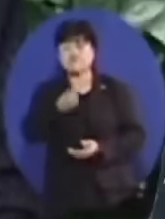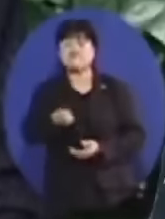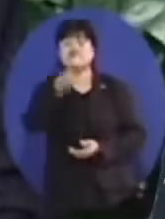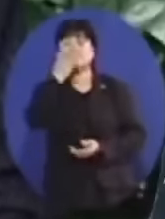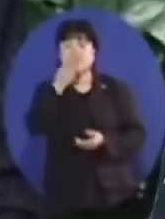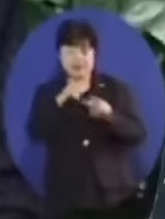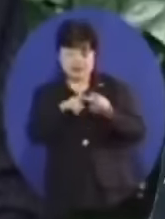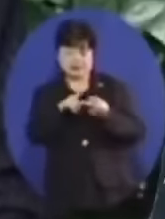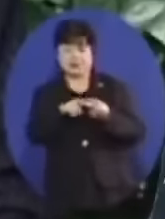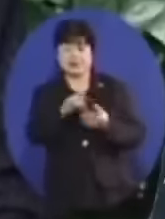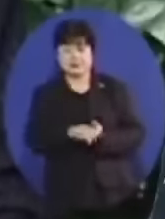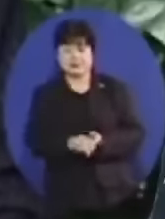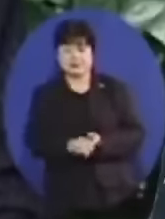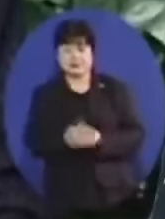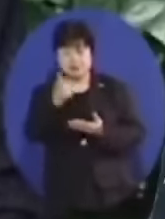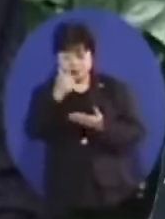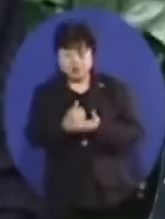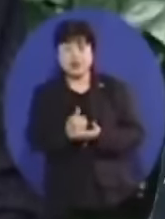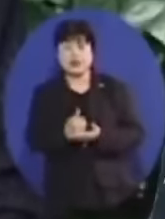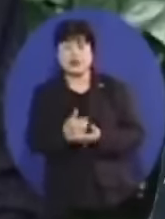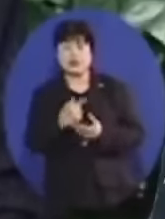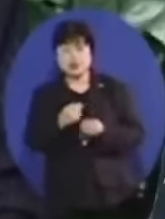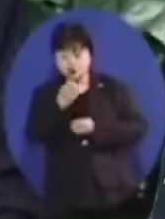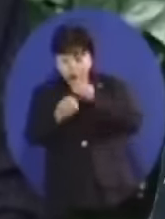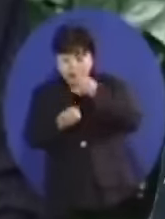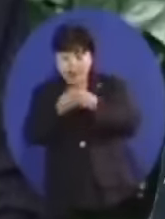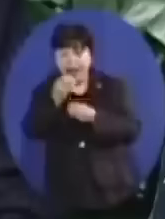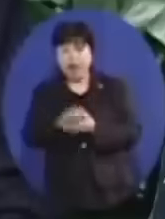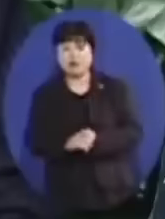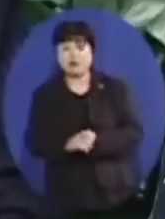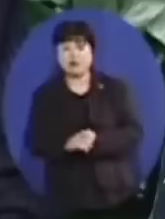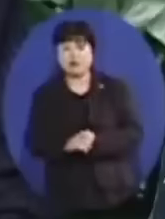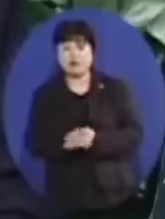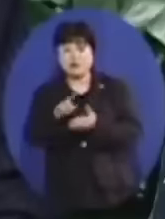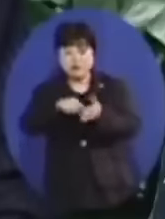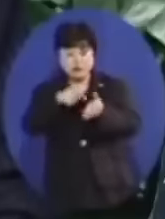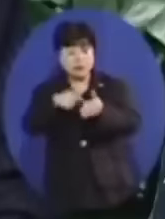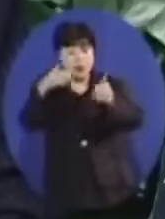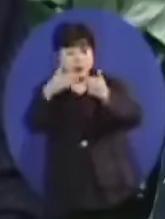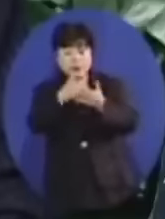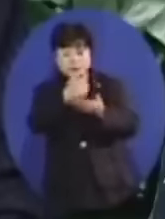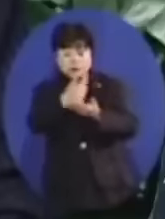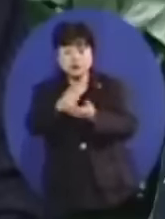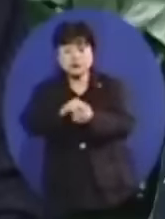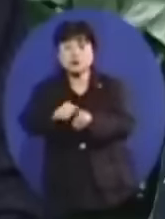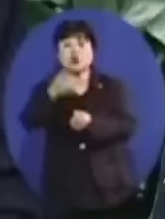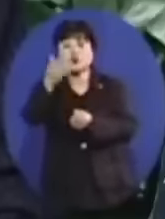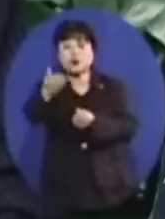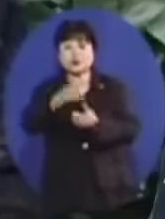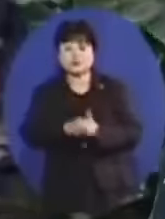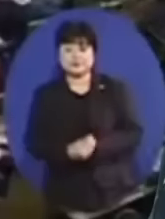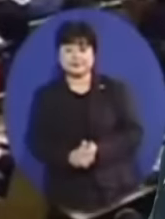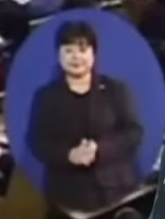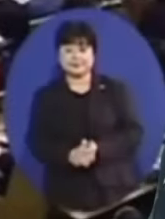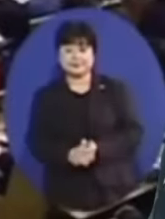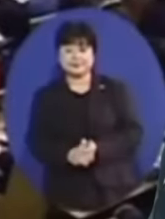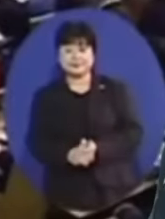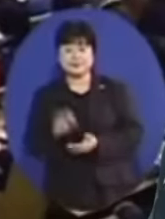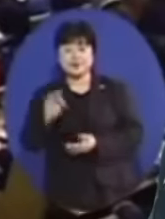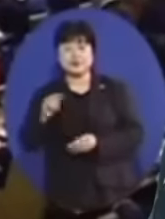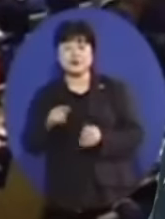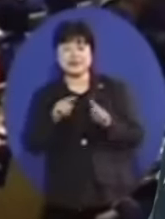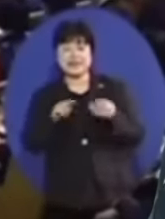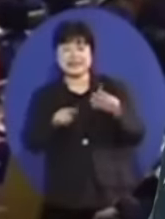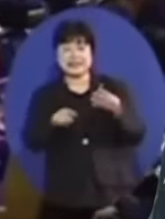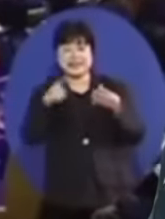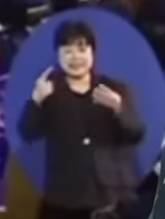것도 죄와 똑같이 다 회개하고 청산해버리면 주님이 씻어버리는 것입니다. 빌립보 4장